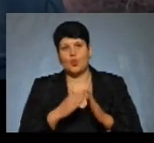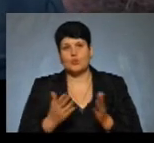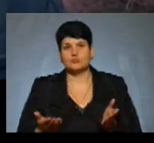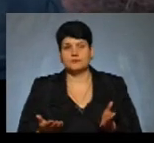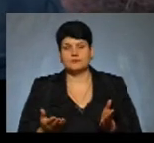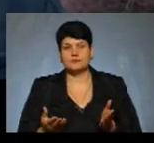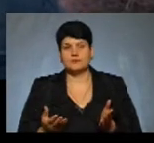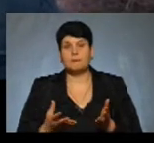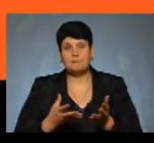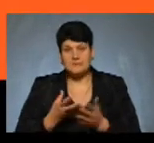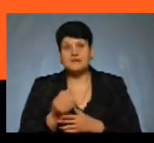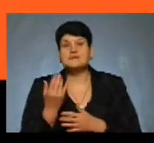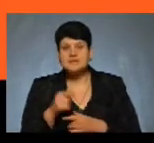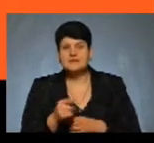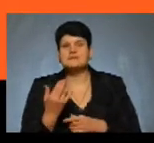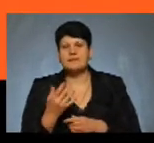Плати стільки, стільки ми скажемо.